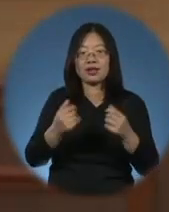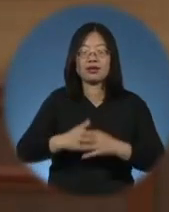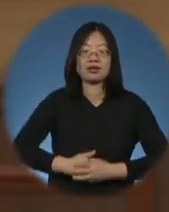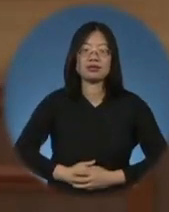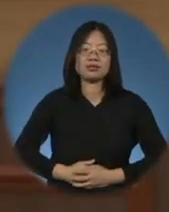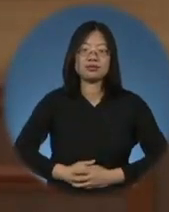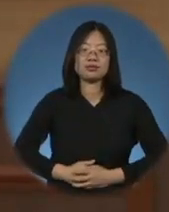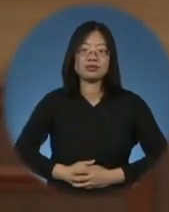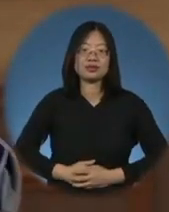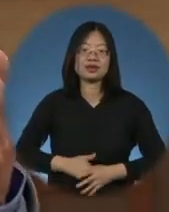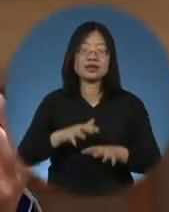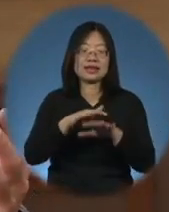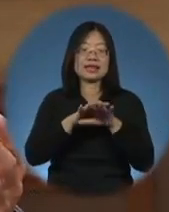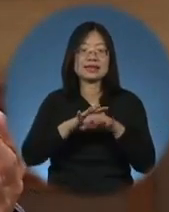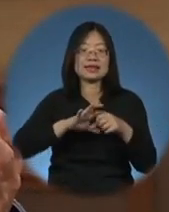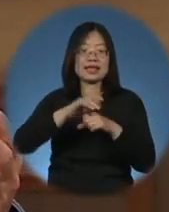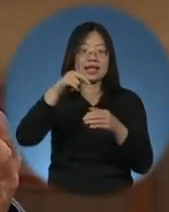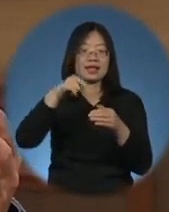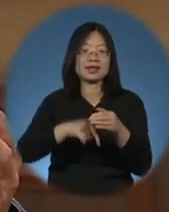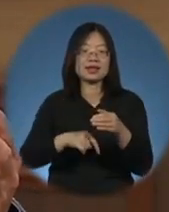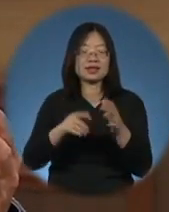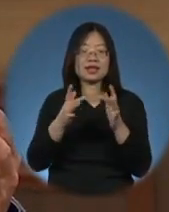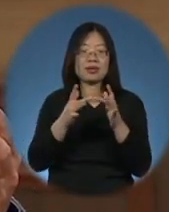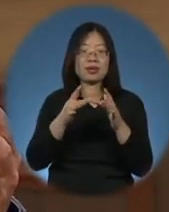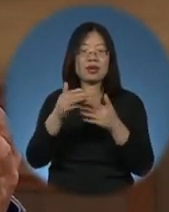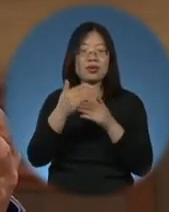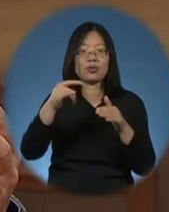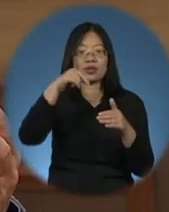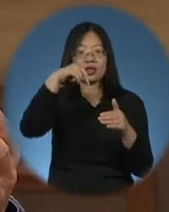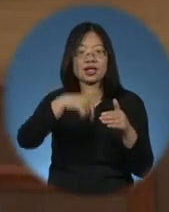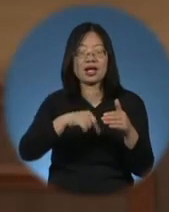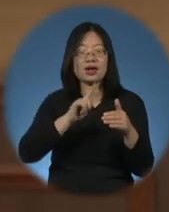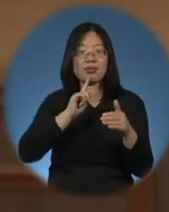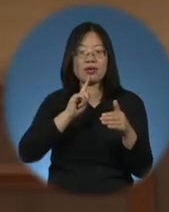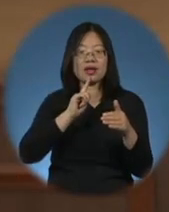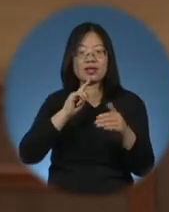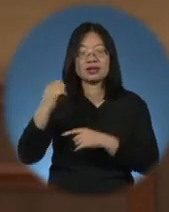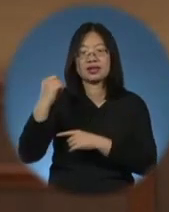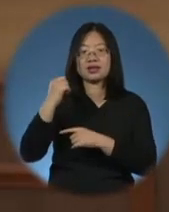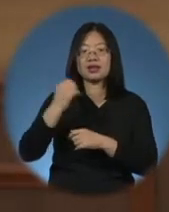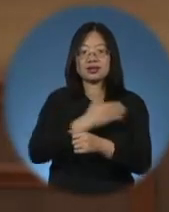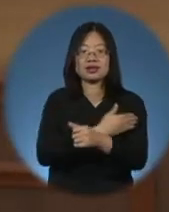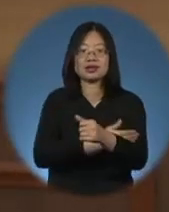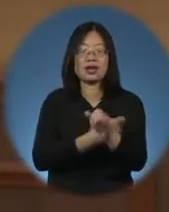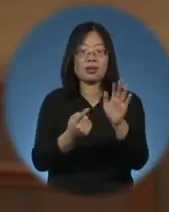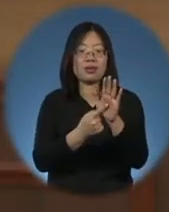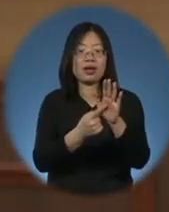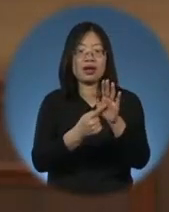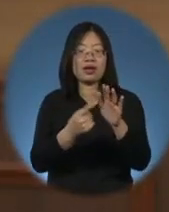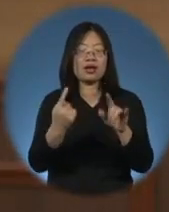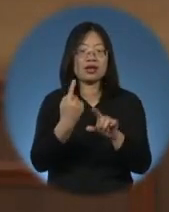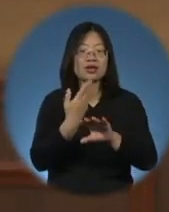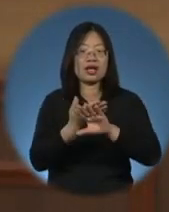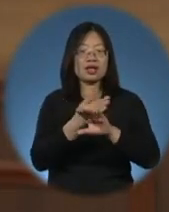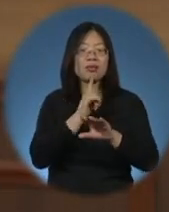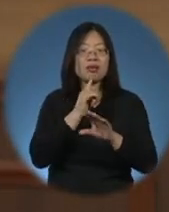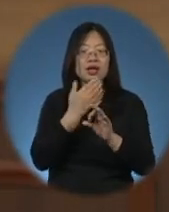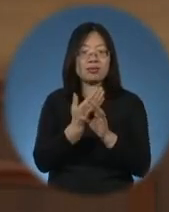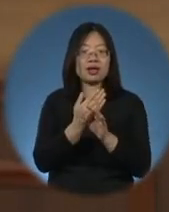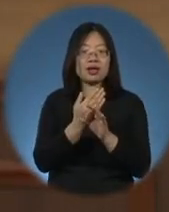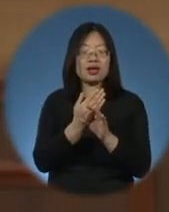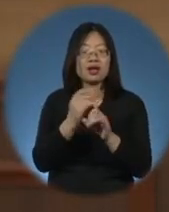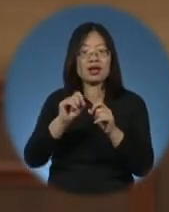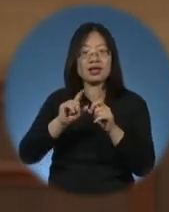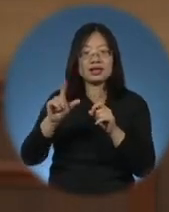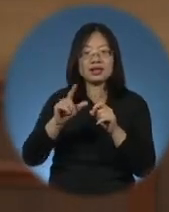그 네티즌 세계 사이버 공간의 자정 능력이라는 표현을 예, 예. 달리 말하면 흔히